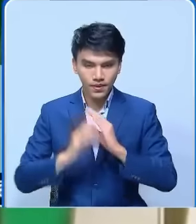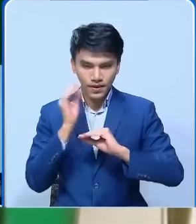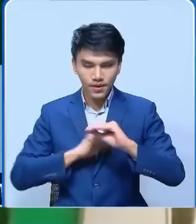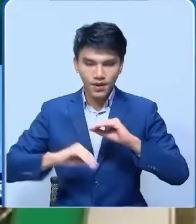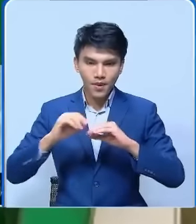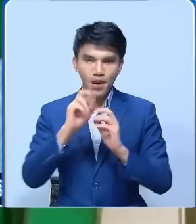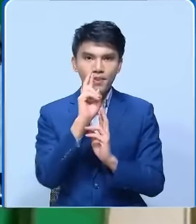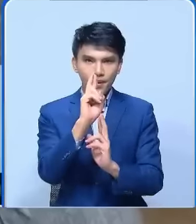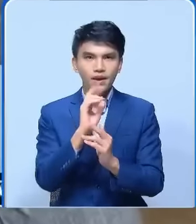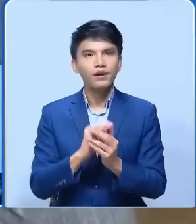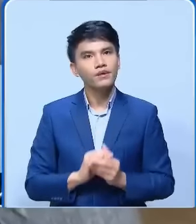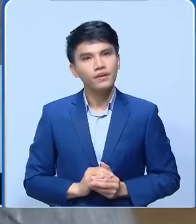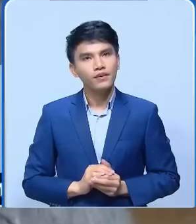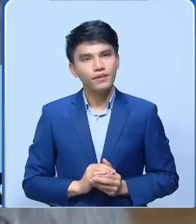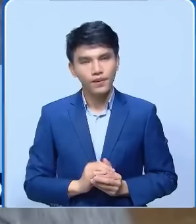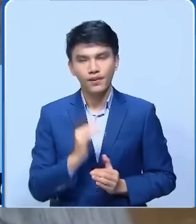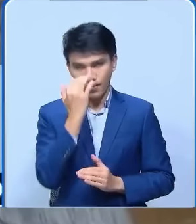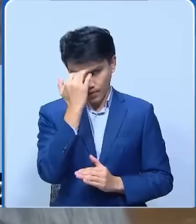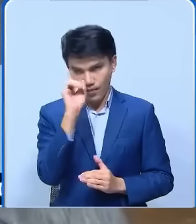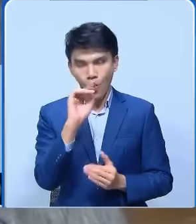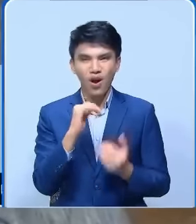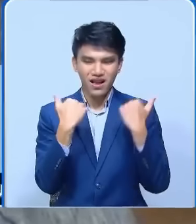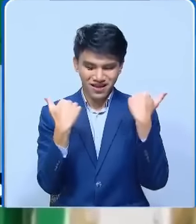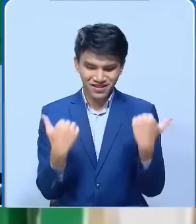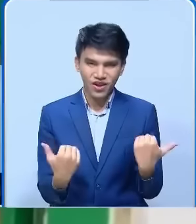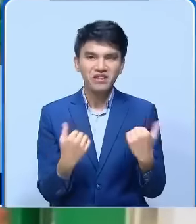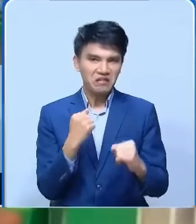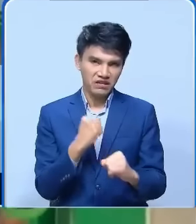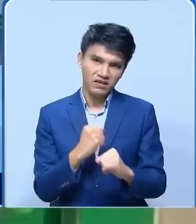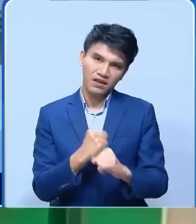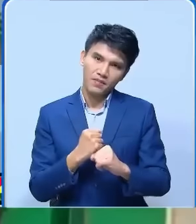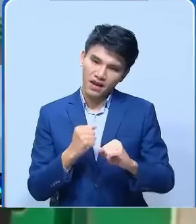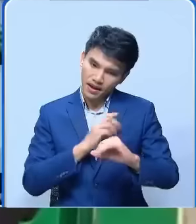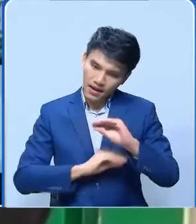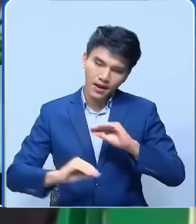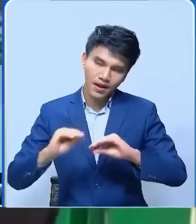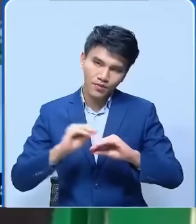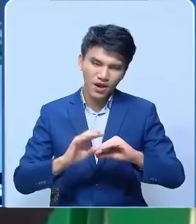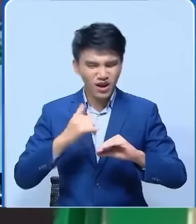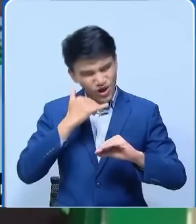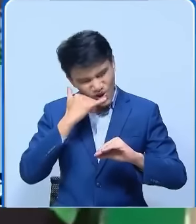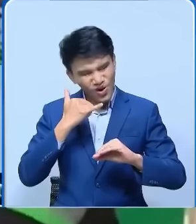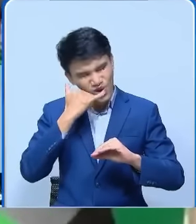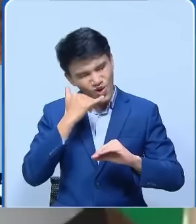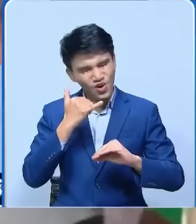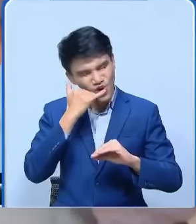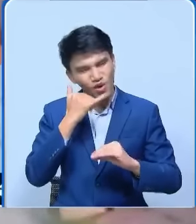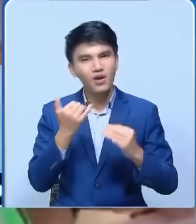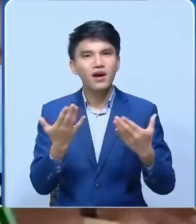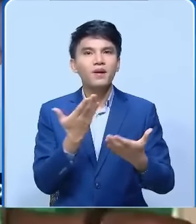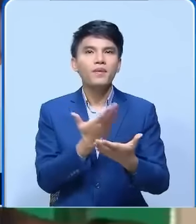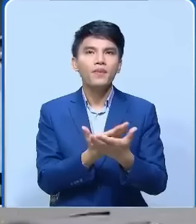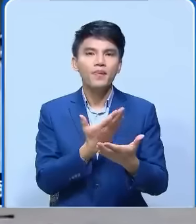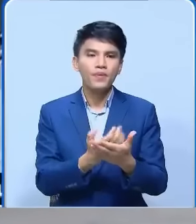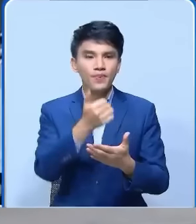ดระวังขั้นสูงสุดเลยนะเพราะว่ามิจฉาชีพเนี่ยมันจะต้องทำงานหนักมากๆแน่โทรหาคนนั้นคนนี้ได้รับเงินดิจิทั